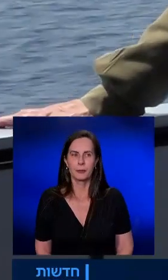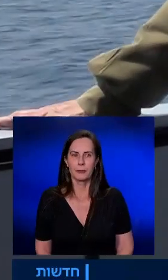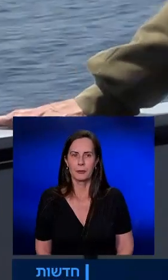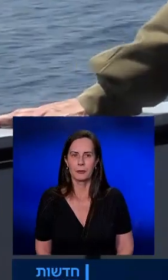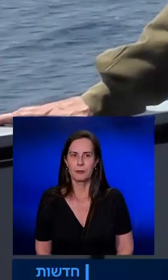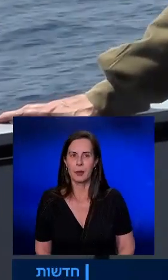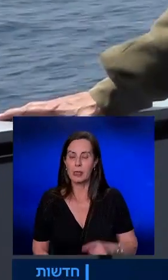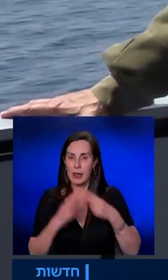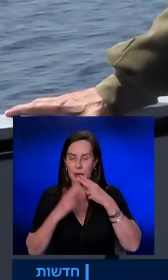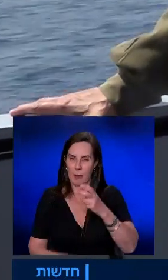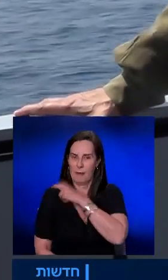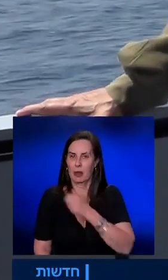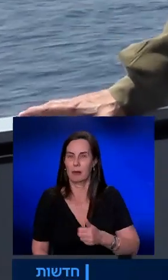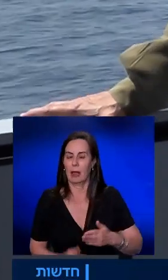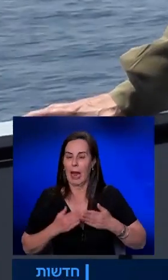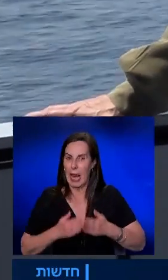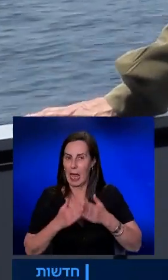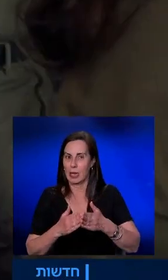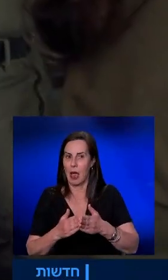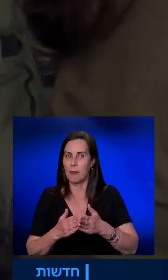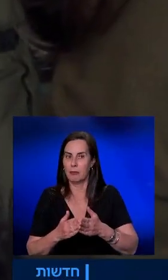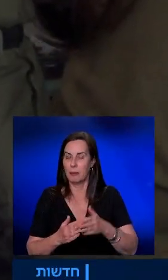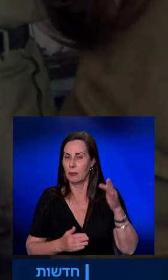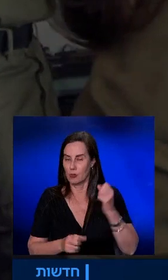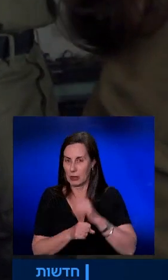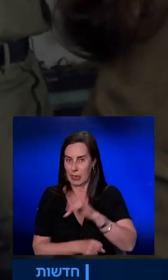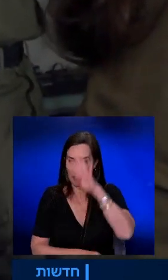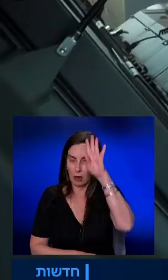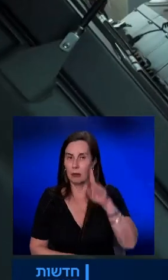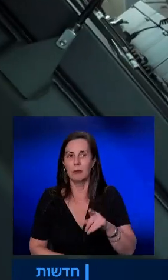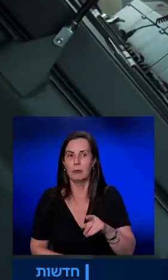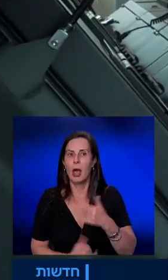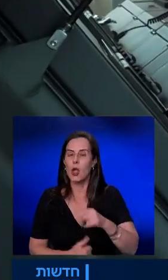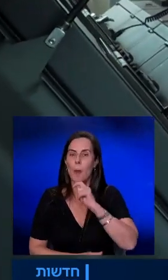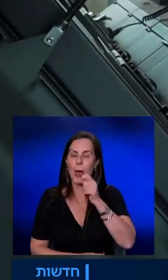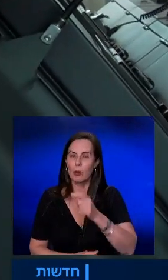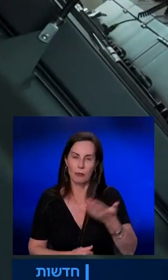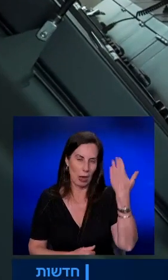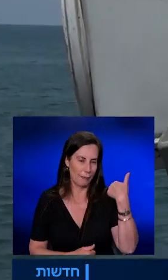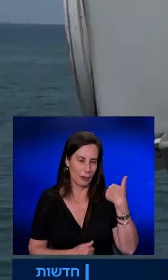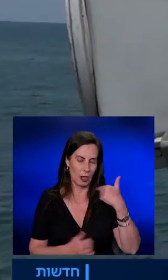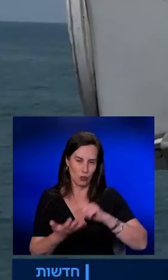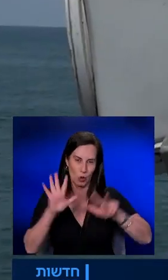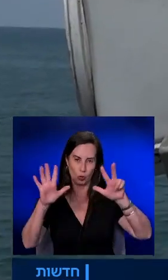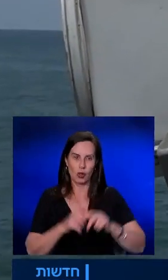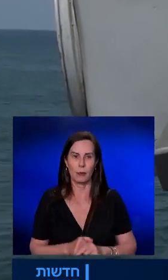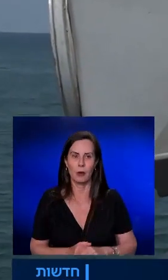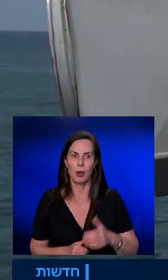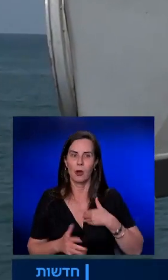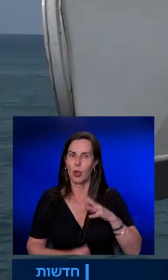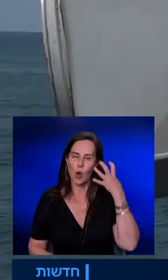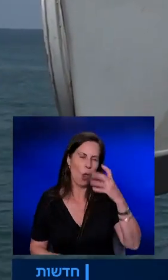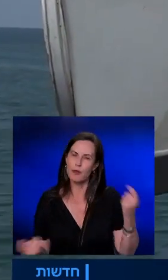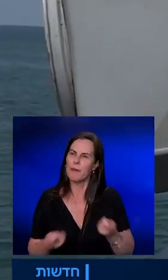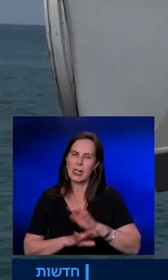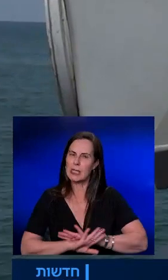כך הגיב מפקד חיל הים שניהל את המערכה הימית נגד איראן בריאיון לחדשות הערב לפני כ-8 חודשים. אנחנו מאוד לא אוהבים פרסומים. שחגע